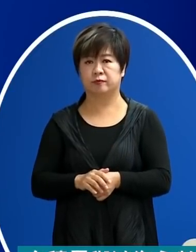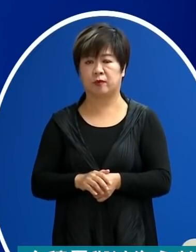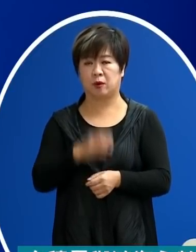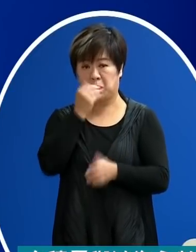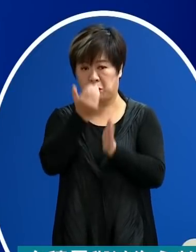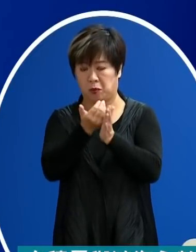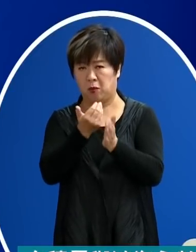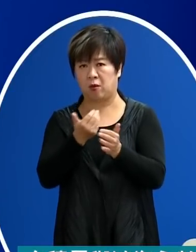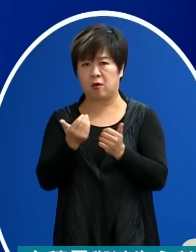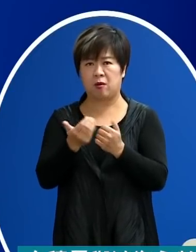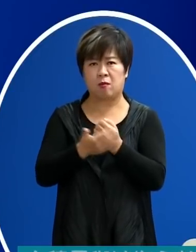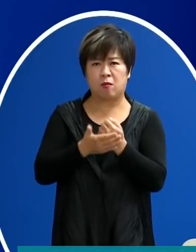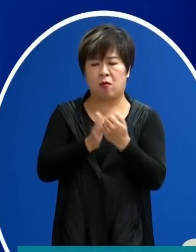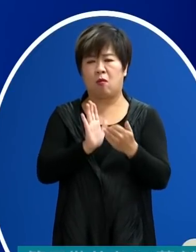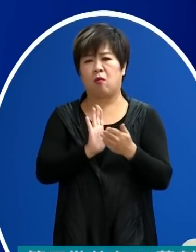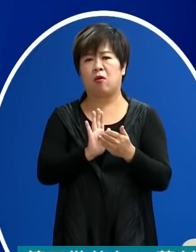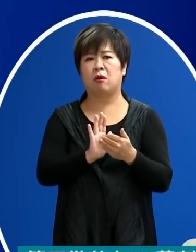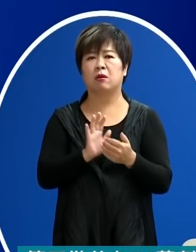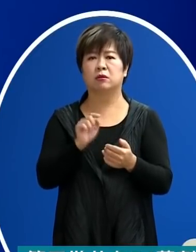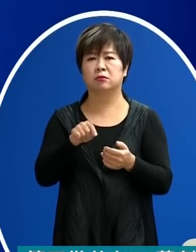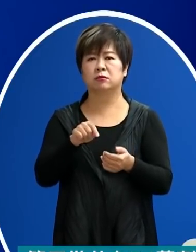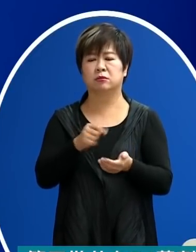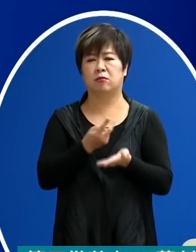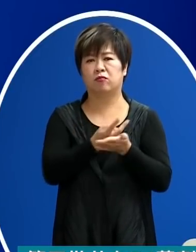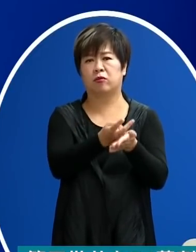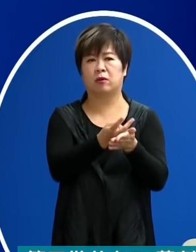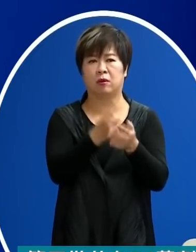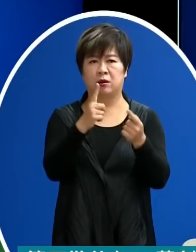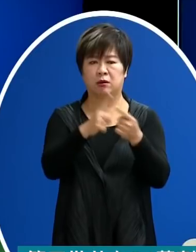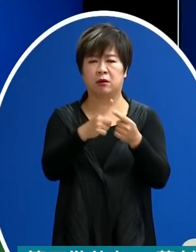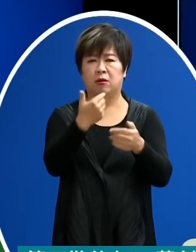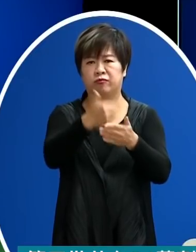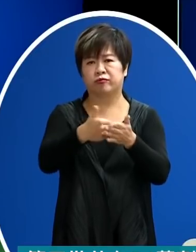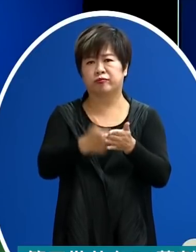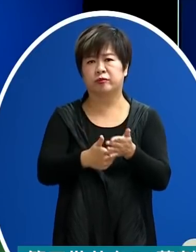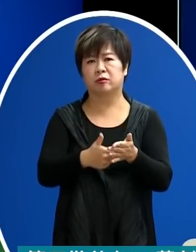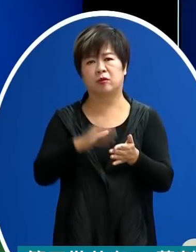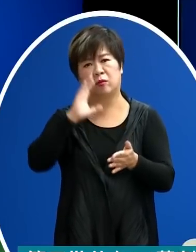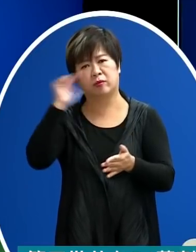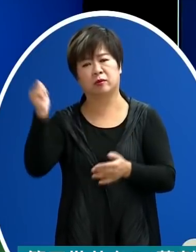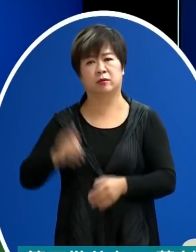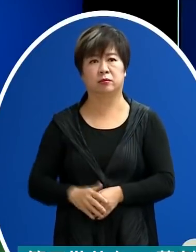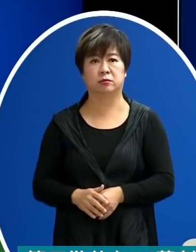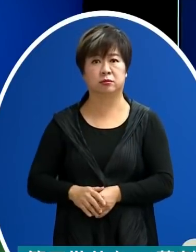性住院当中的民众也有几位已经陆续出院了。